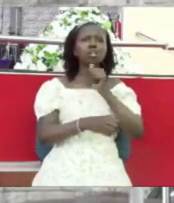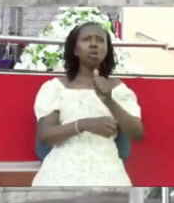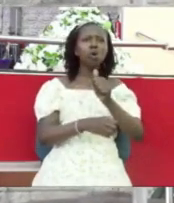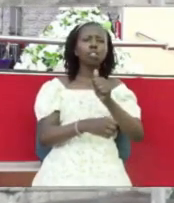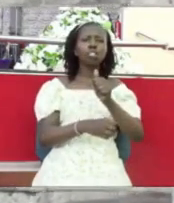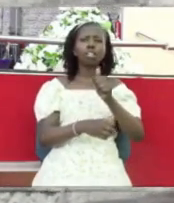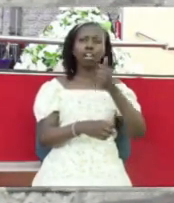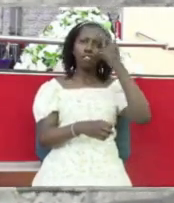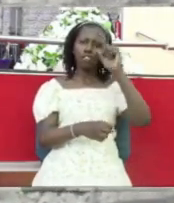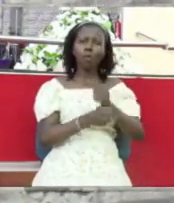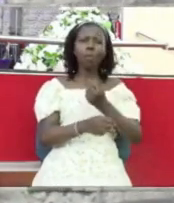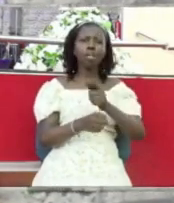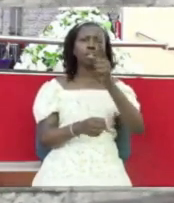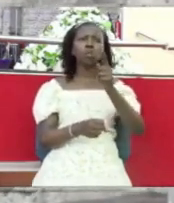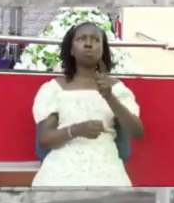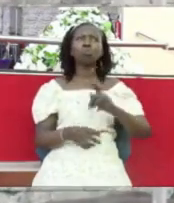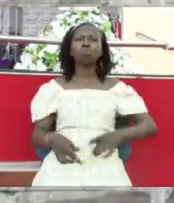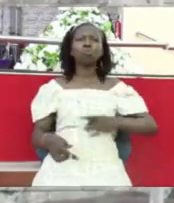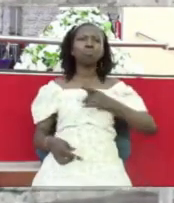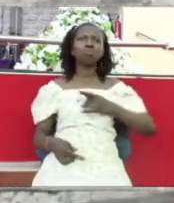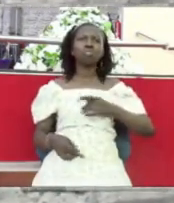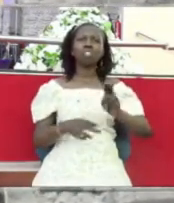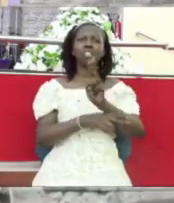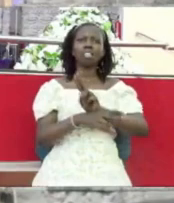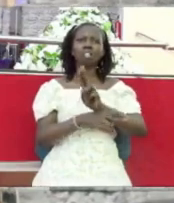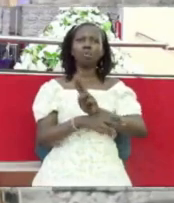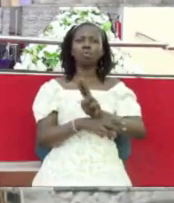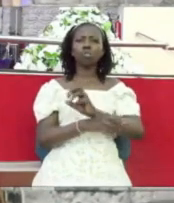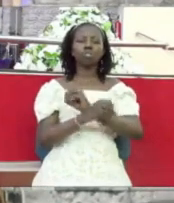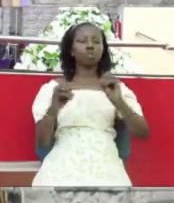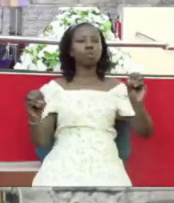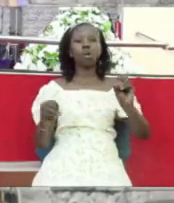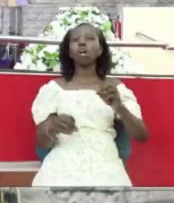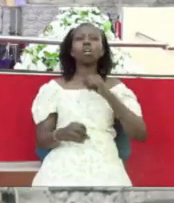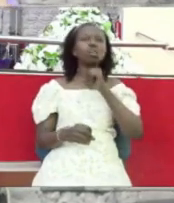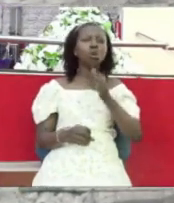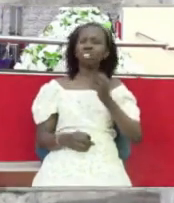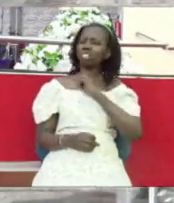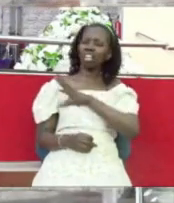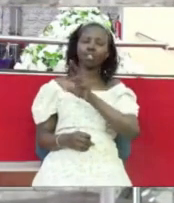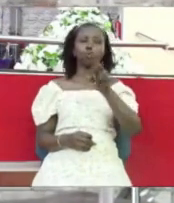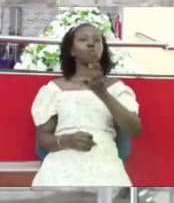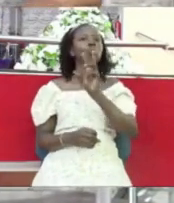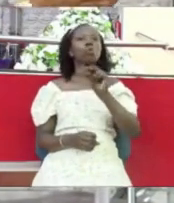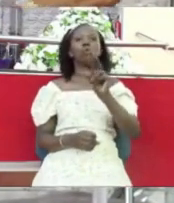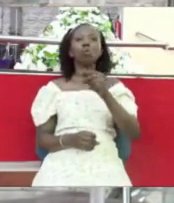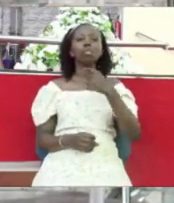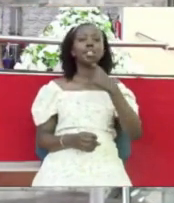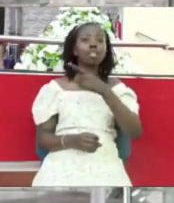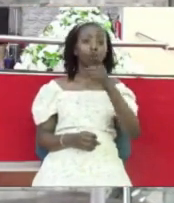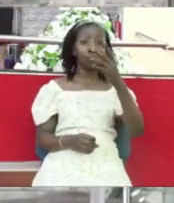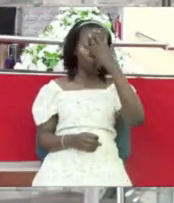hiyo maono unapewa. Hayo maono unapewa. They are not telling you because they hate you. Hawakupei kwa sababu wanakuchukia. They are telling you because they want you to